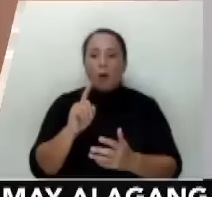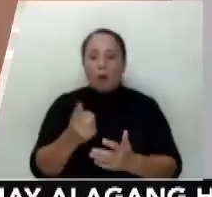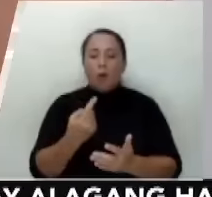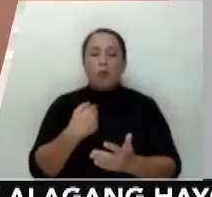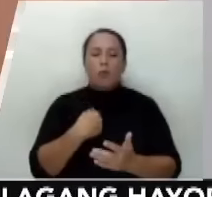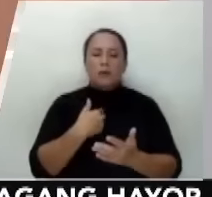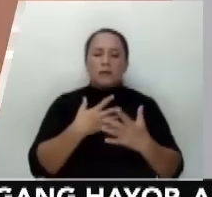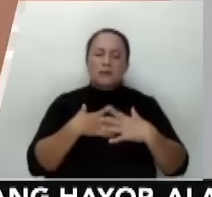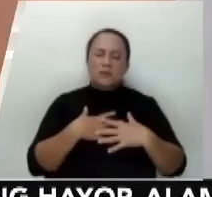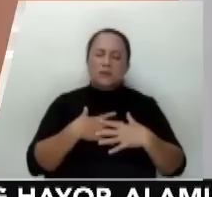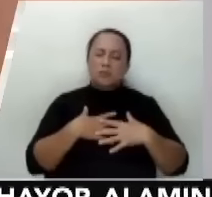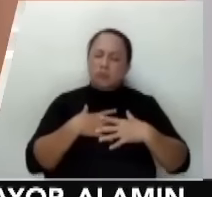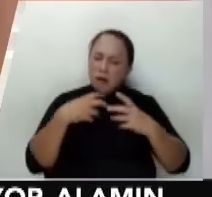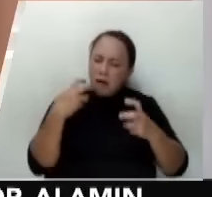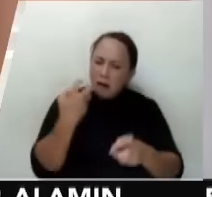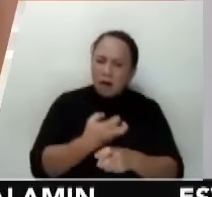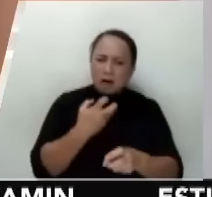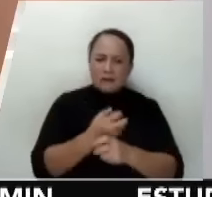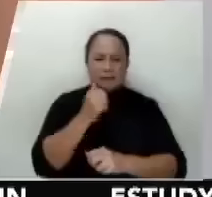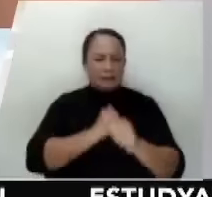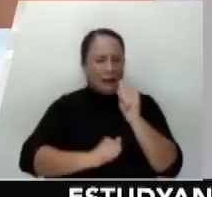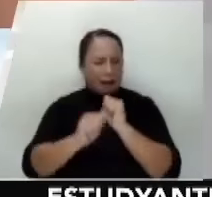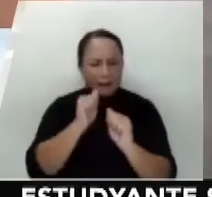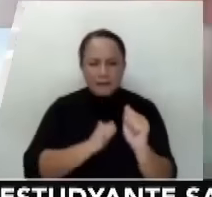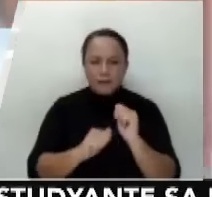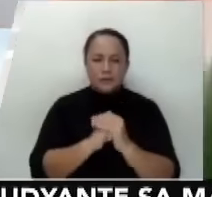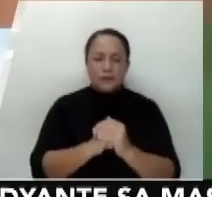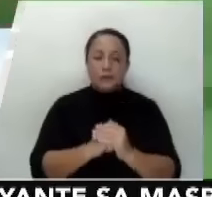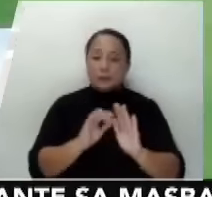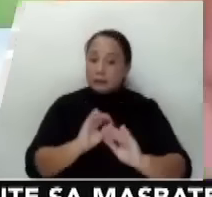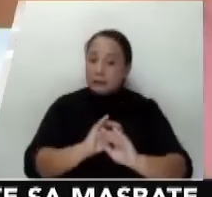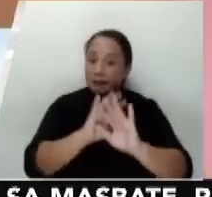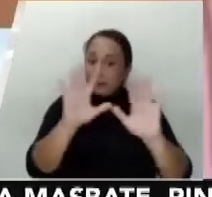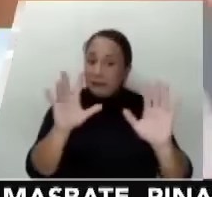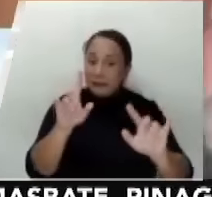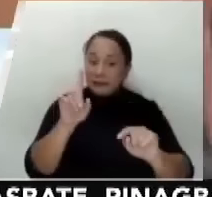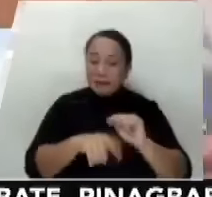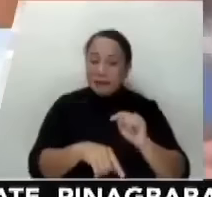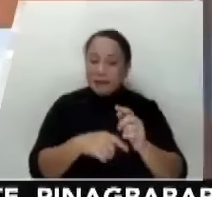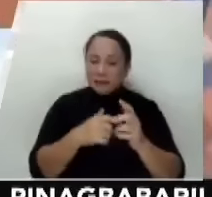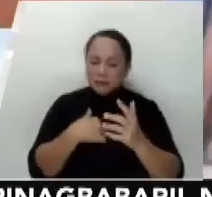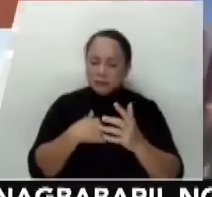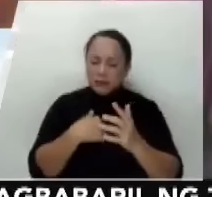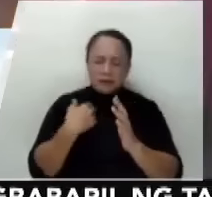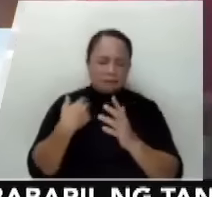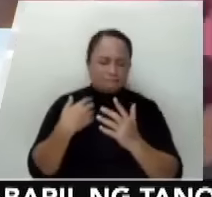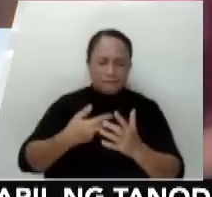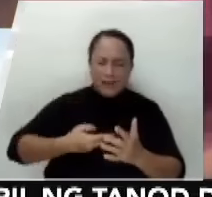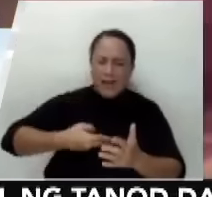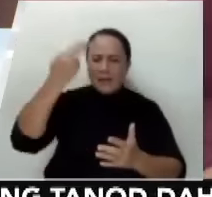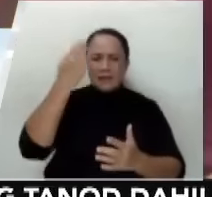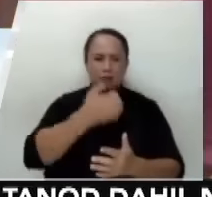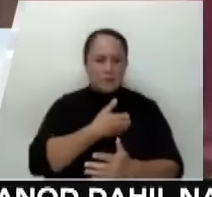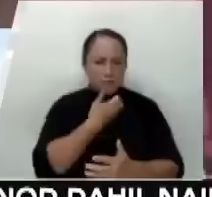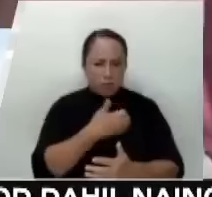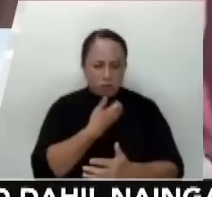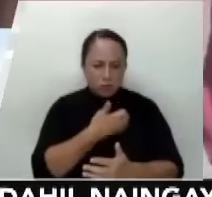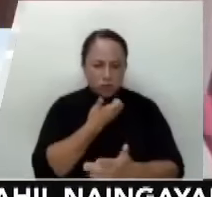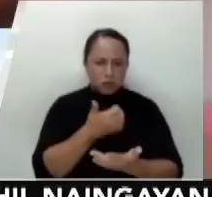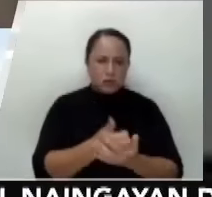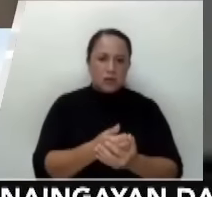Excel. Paglilinaw niya, hindi siya agad nakabitaw sa napakataas na emosyon sa mga kinuna